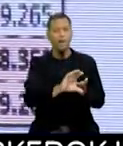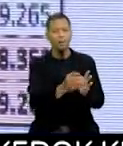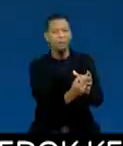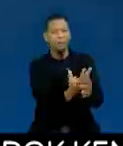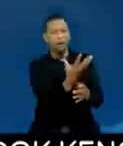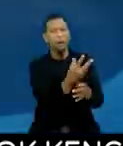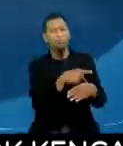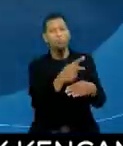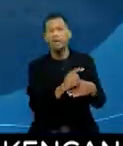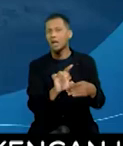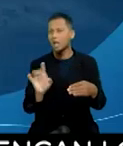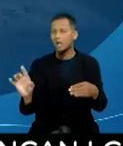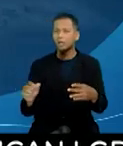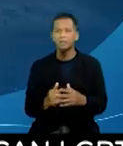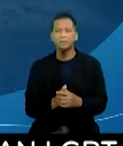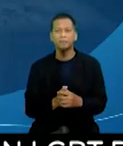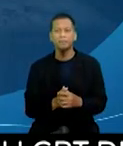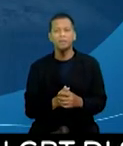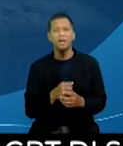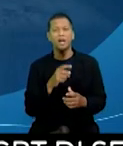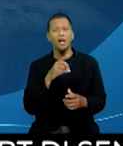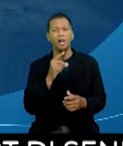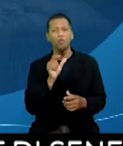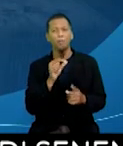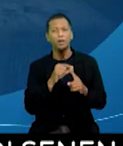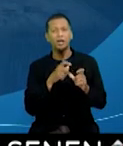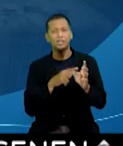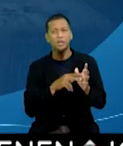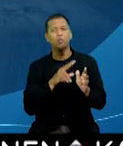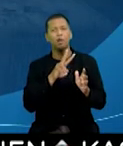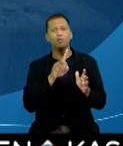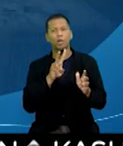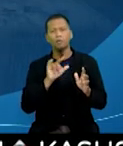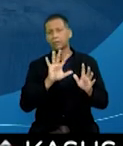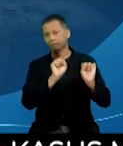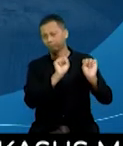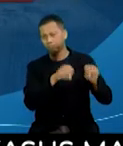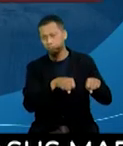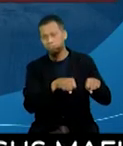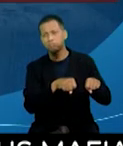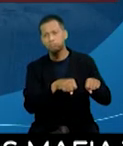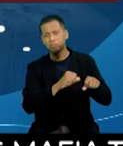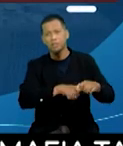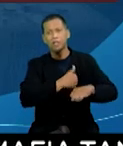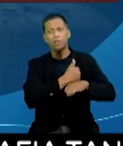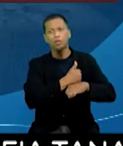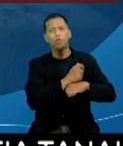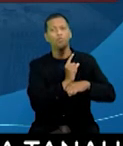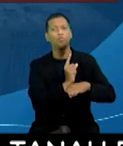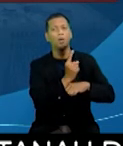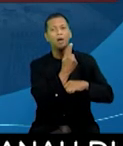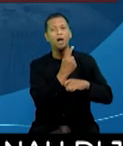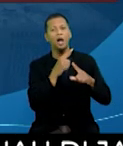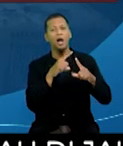Land. RUPST MNC Land 2021 juga menyetujui pengangkatan Direktur Utama PT MNC Land TBK, Haritanu